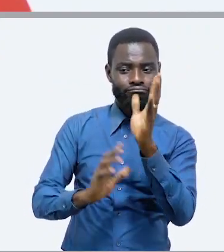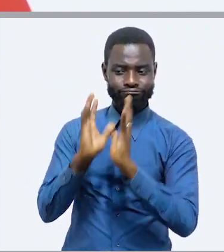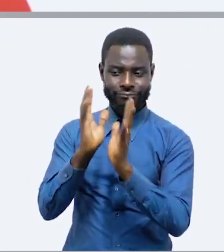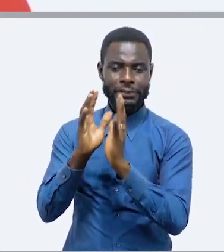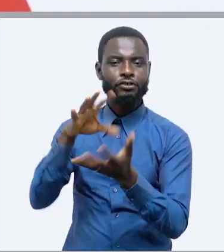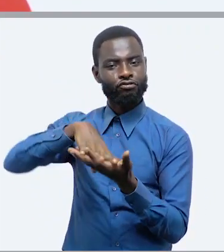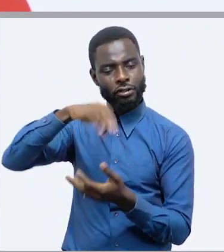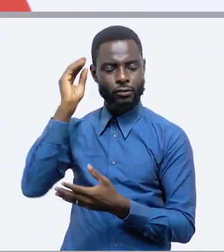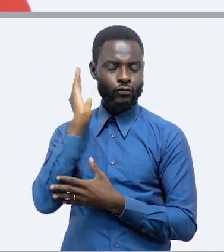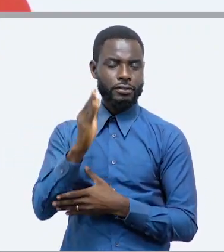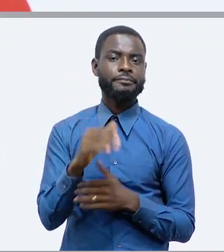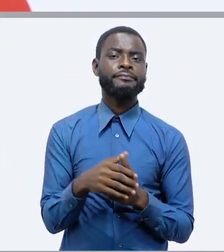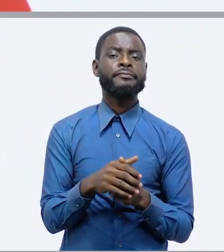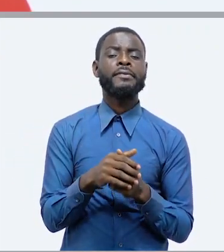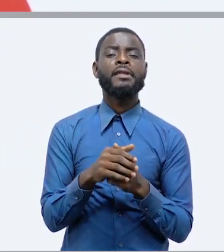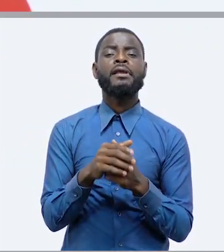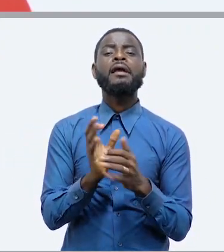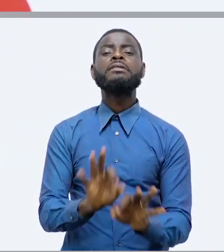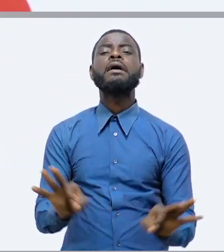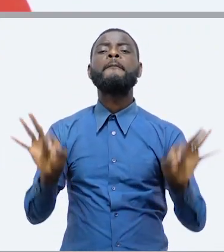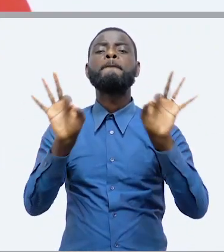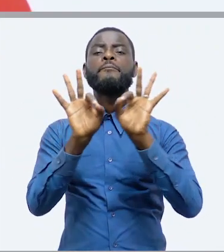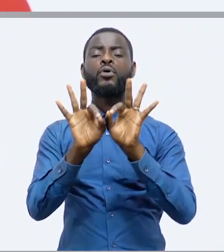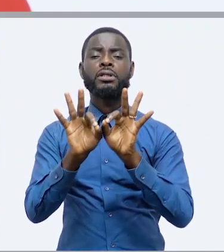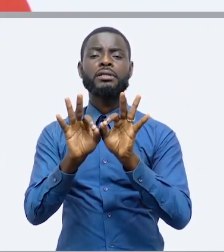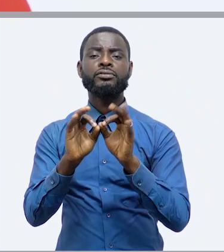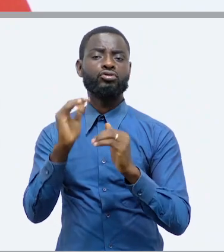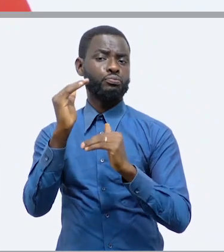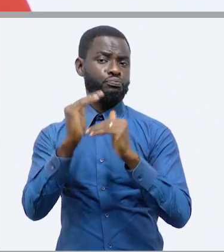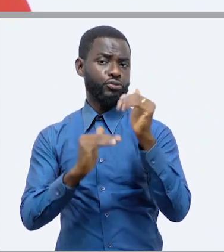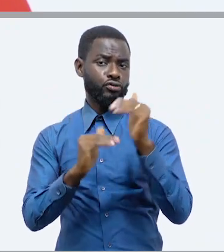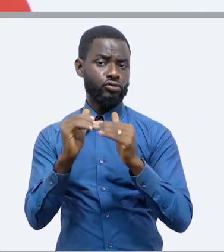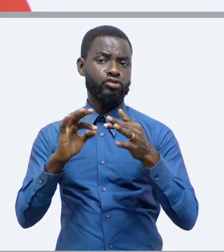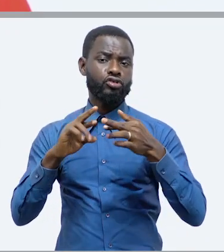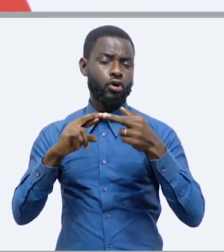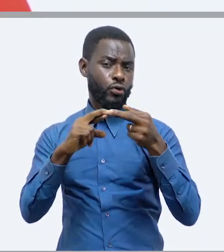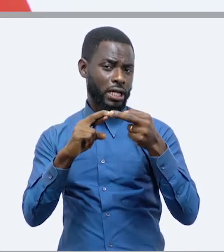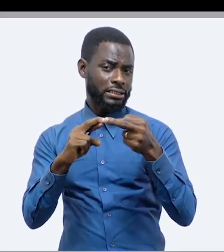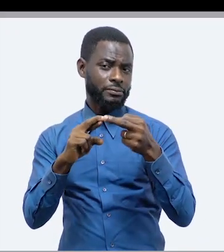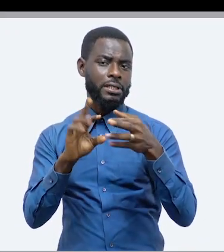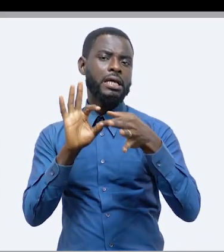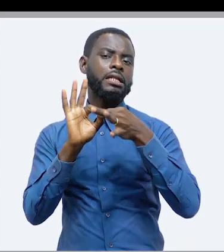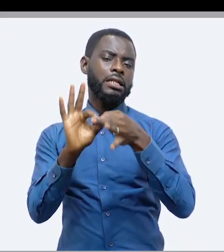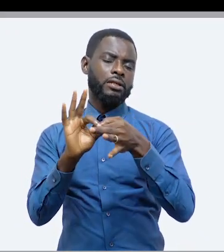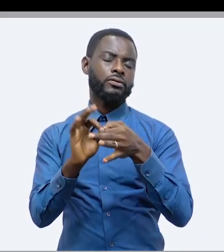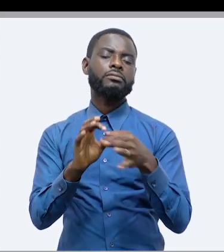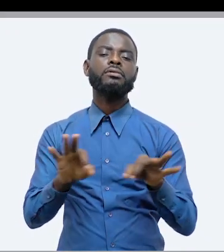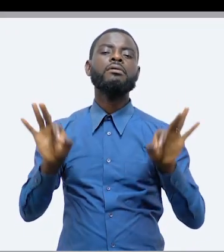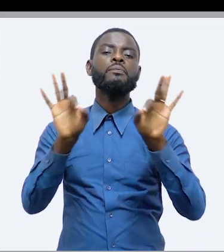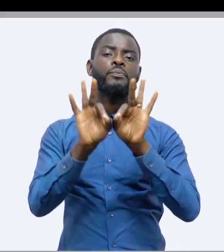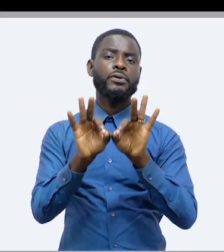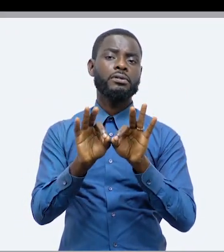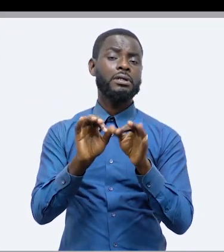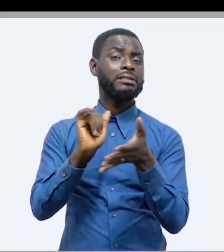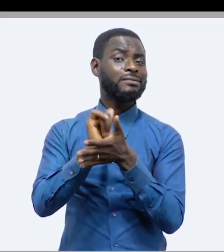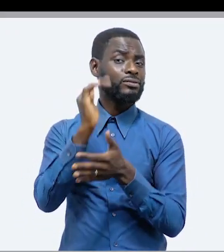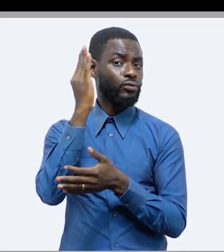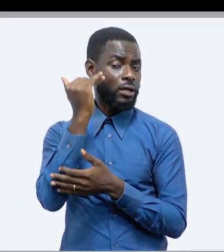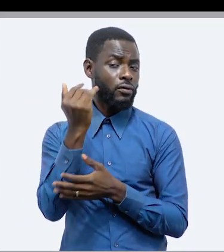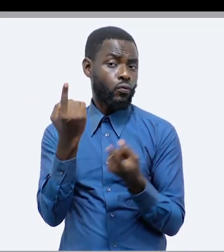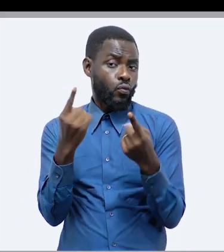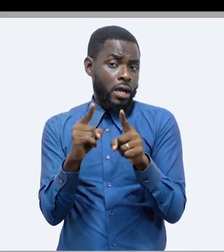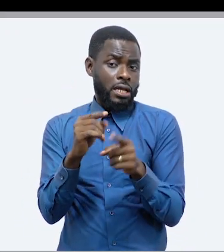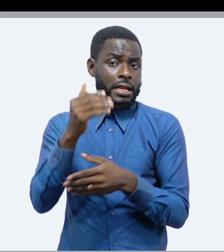Sani okwe nanyo. No ba sumo ni obo jogbango. Je nanyo bo feko ni